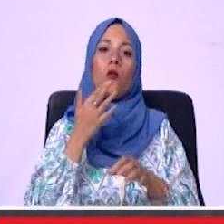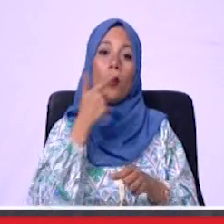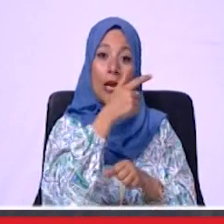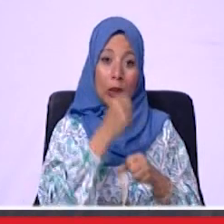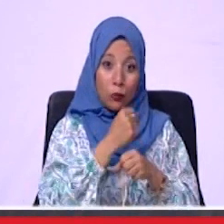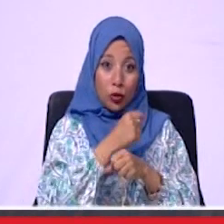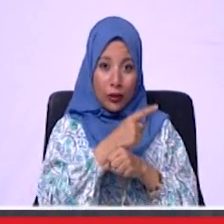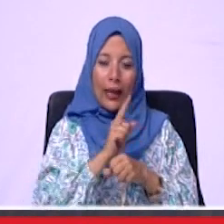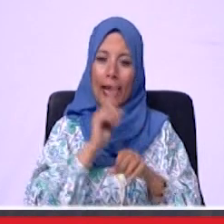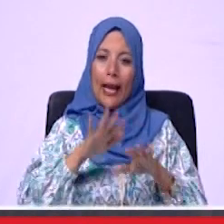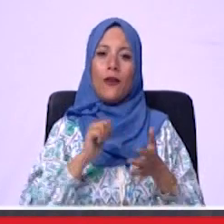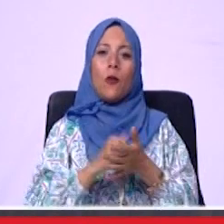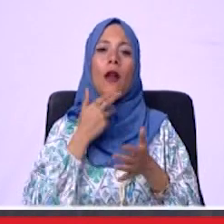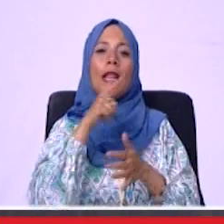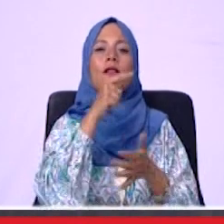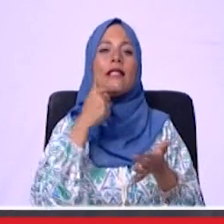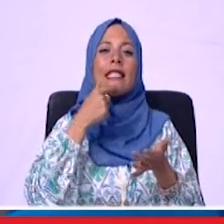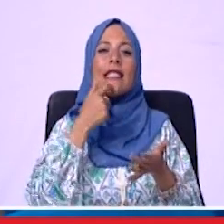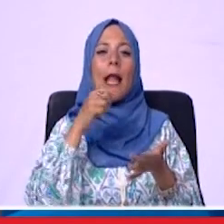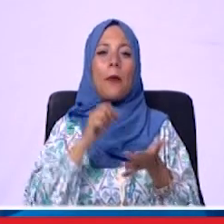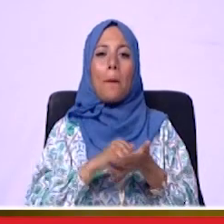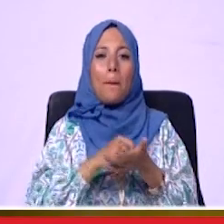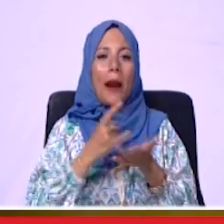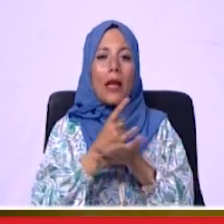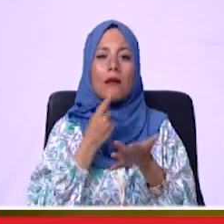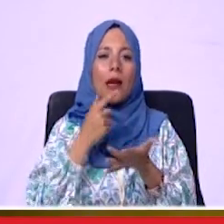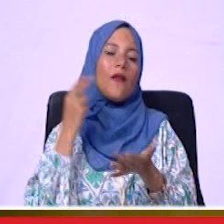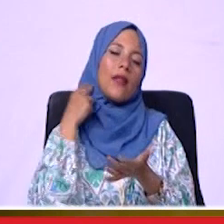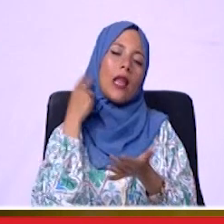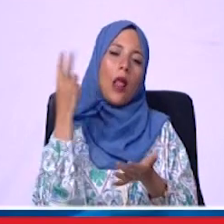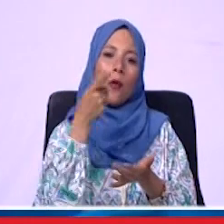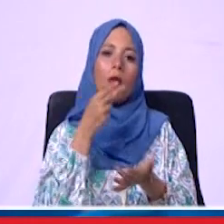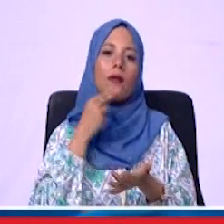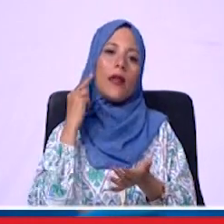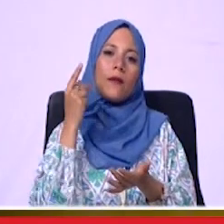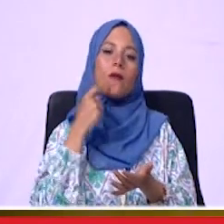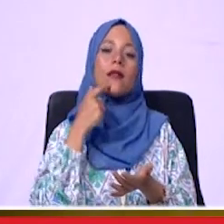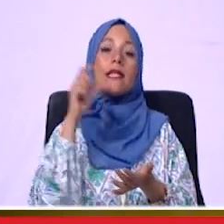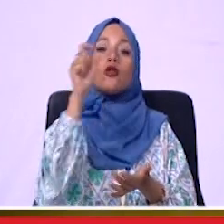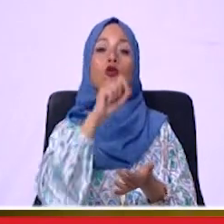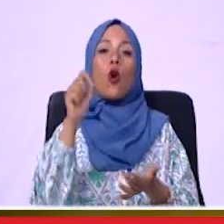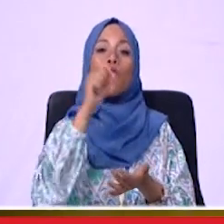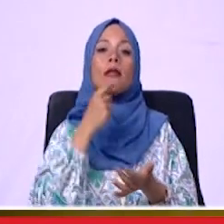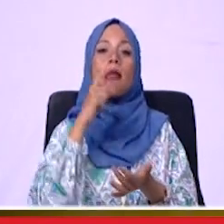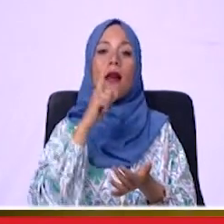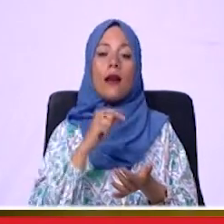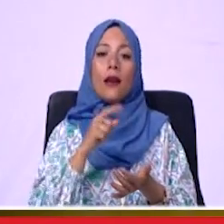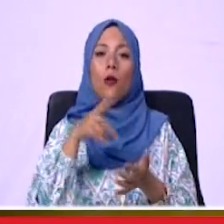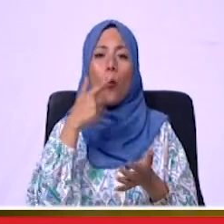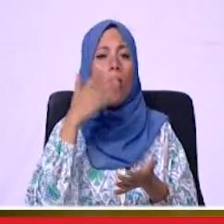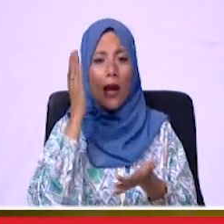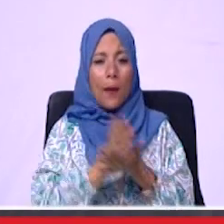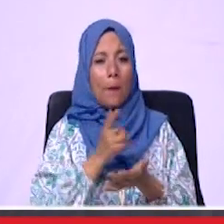ولا انت ده؟ لا سنه كامل علاء. أنا في تانية سنة ودلوقتي. في تانية سنة. عندك كم سنة حبيبي؟ 19 سنة. 19 سنة. إيه اللي